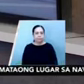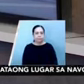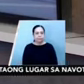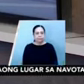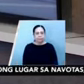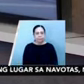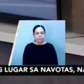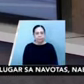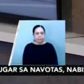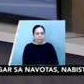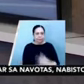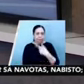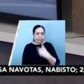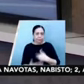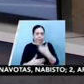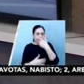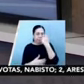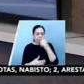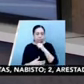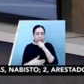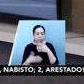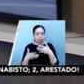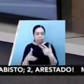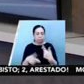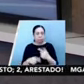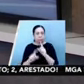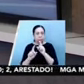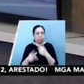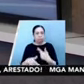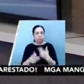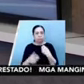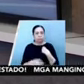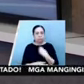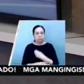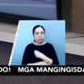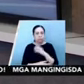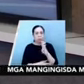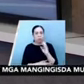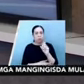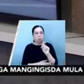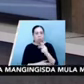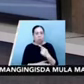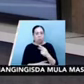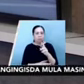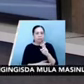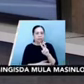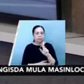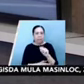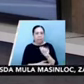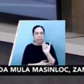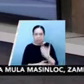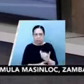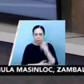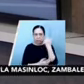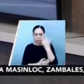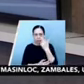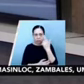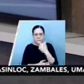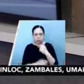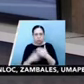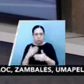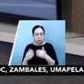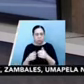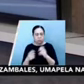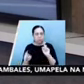Dahil umano sa hindi pinayagang virtual na pagdalo ni Senador Bong Revilla sa mga sesyon ng Senado, kung kaya gumulong ang rigudon sa